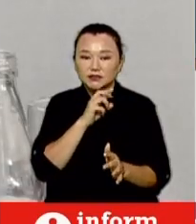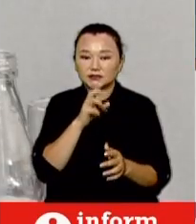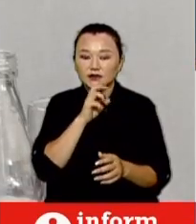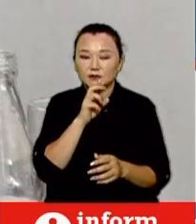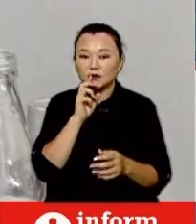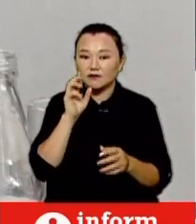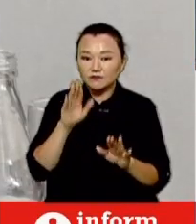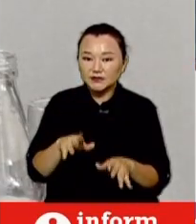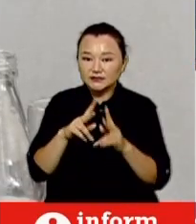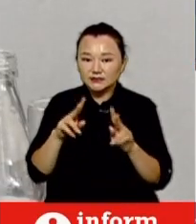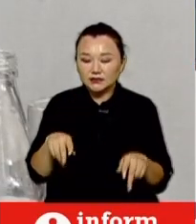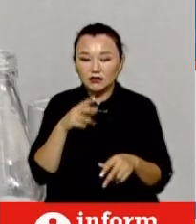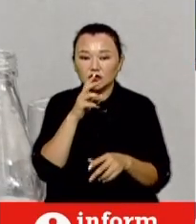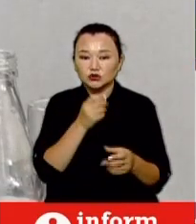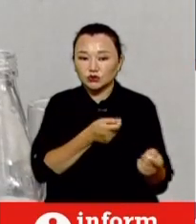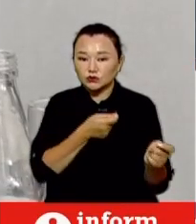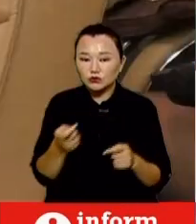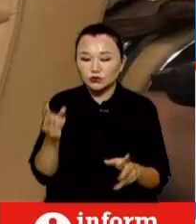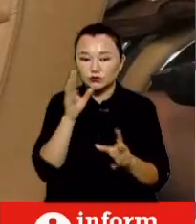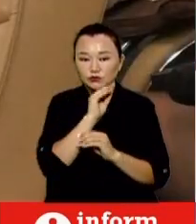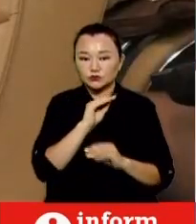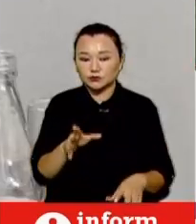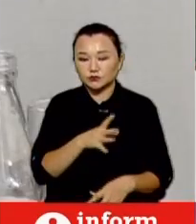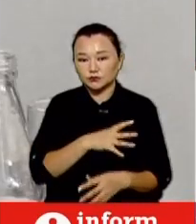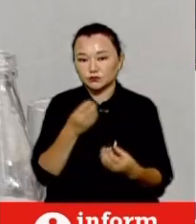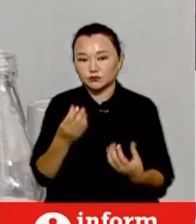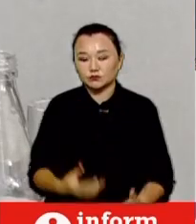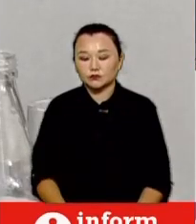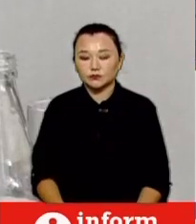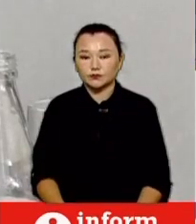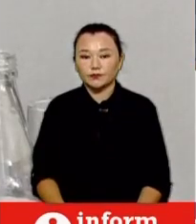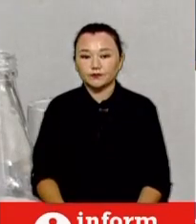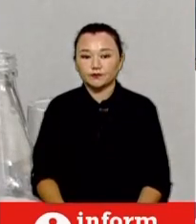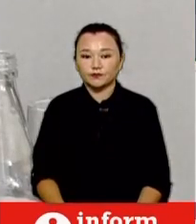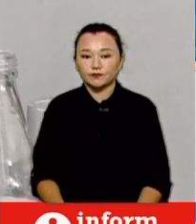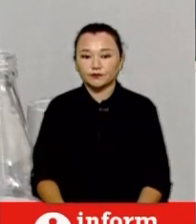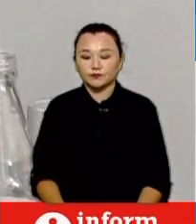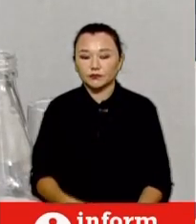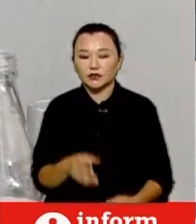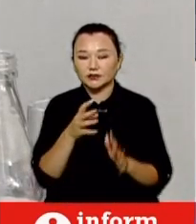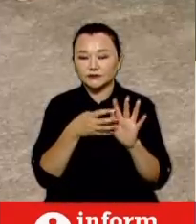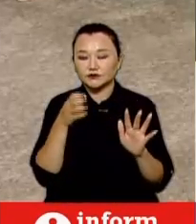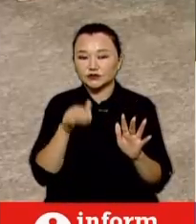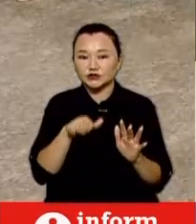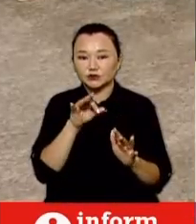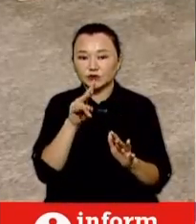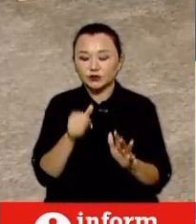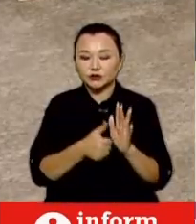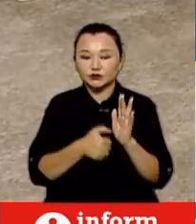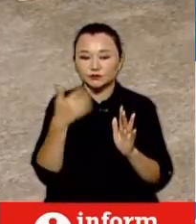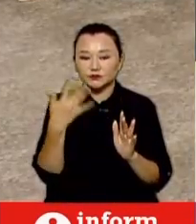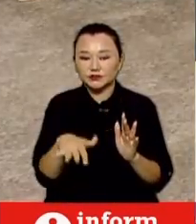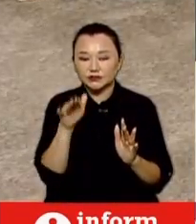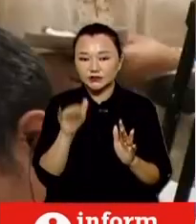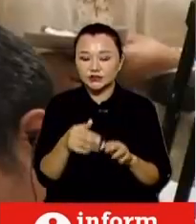связана с тем, что горючее еще не успели подвести. потребность у нас 900 тысяч тонн. 650